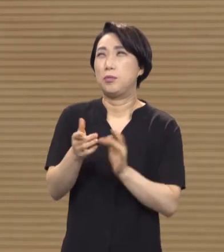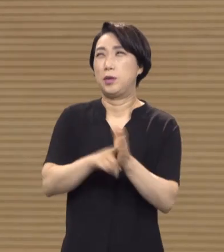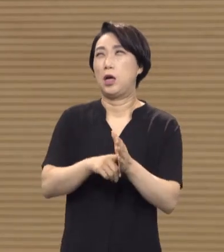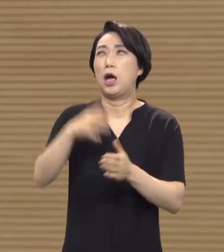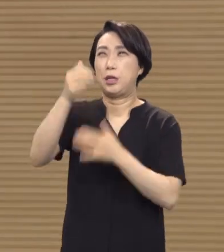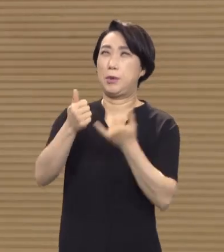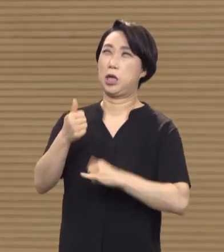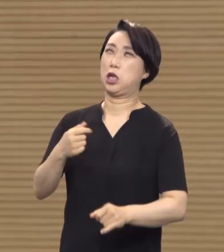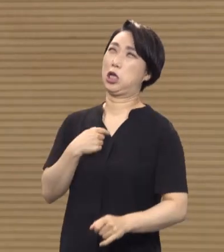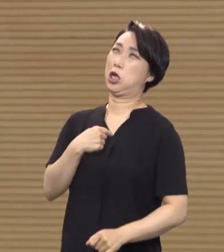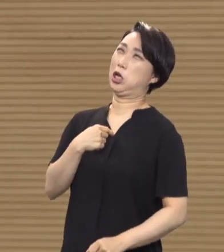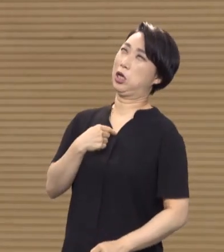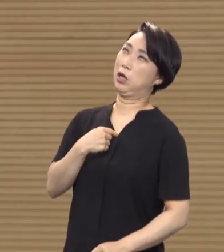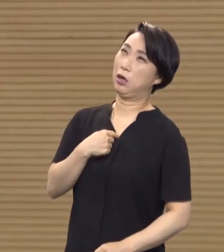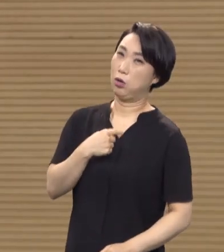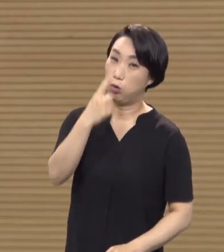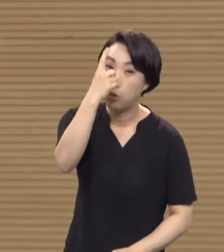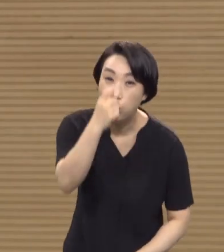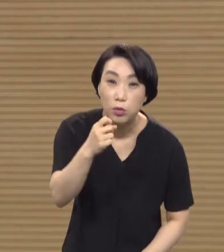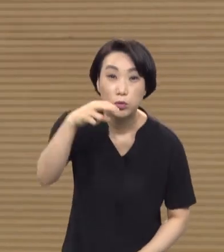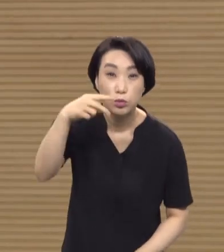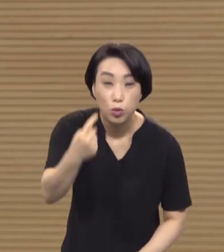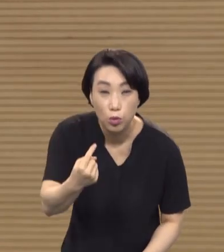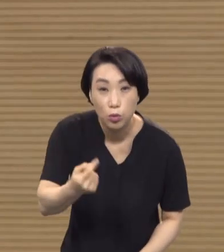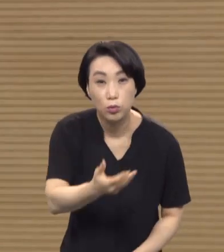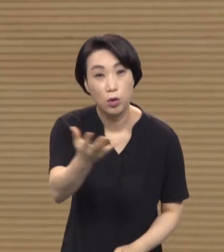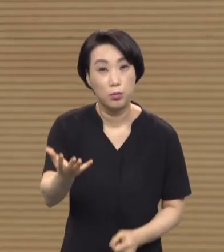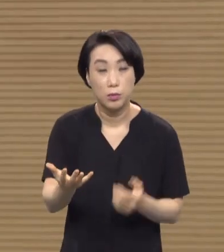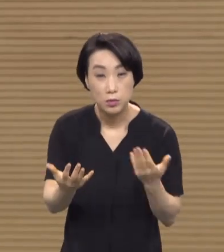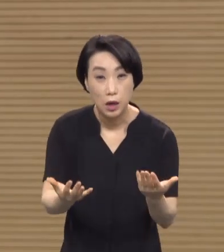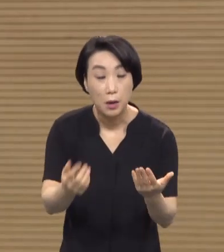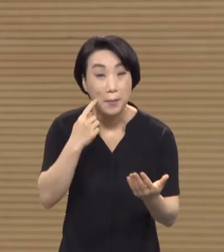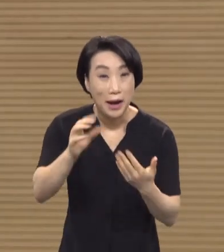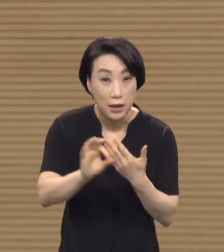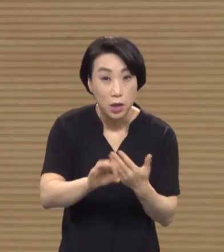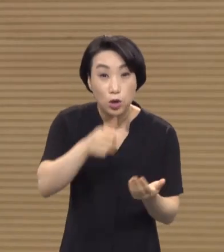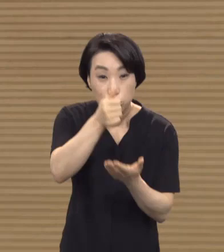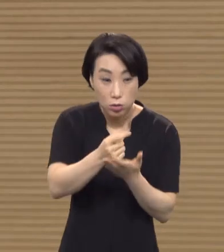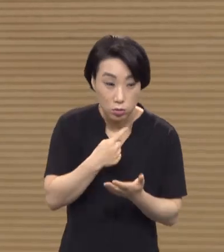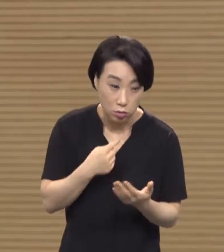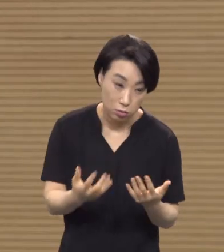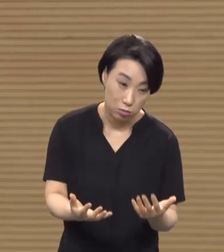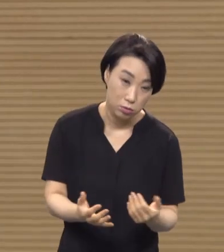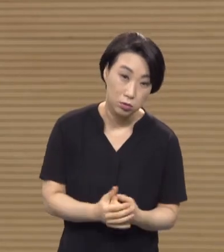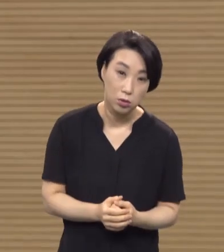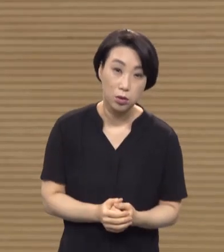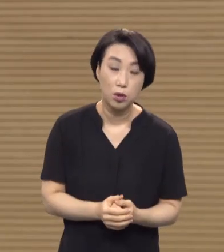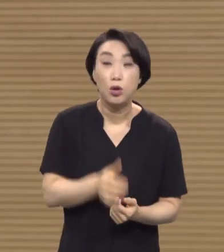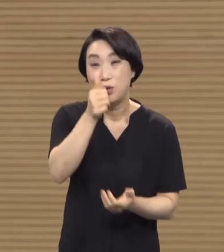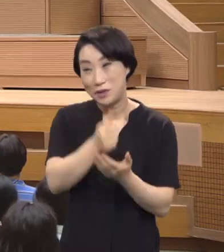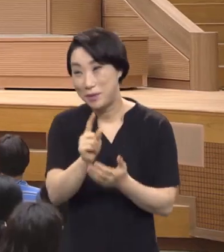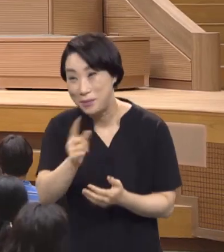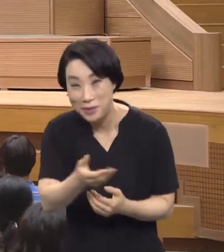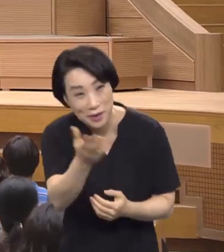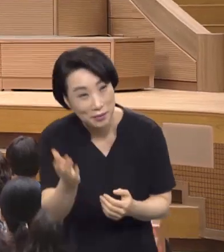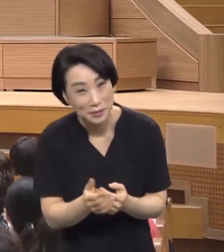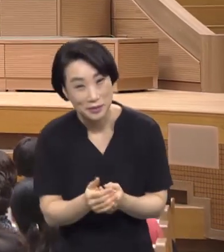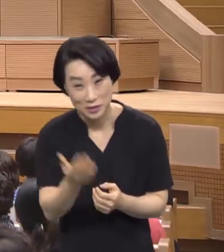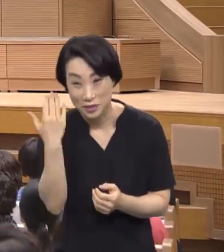하나님의 자녀지. 우겨대도 그가 만약에 죄를 졌다면 죄가 뭐라고 했죠?